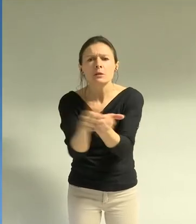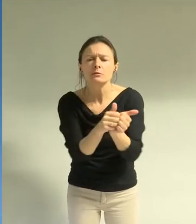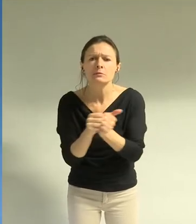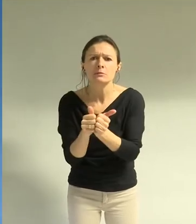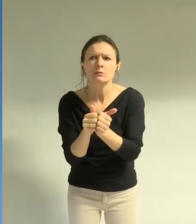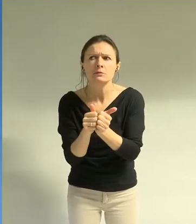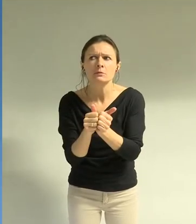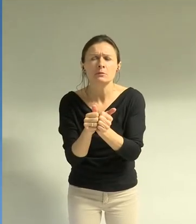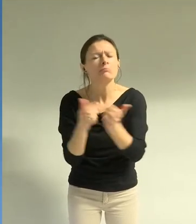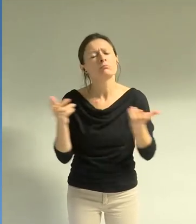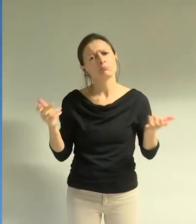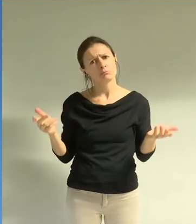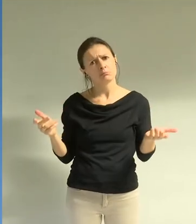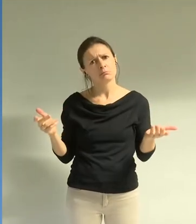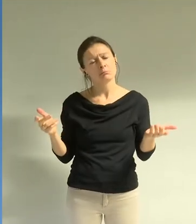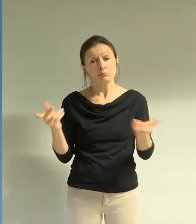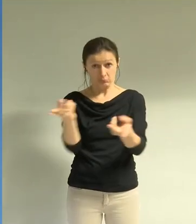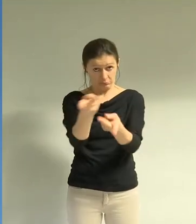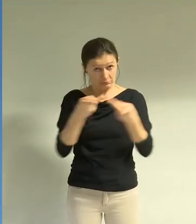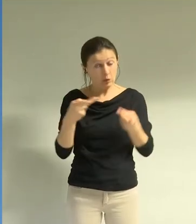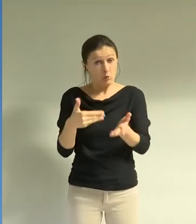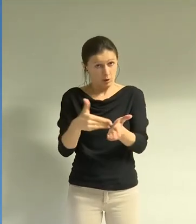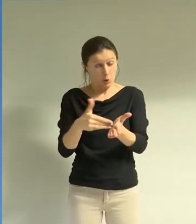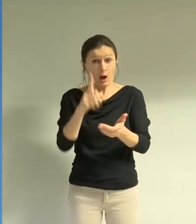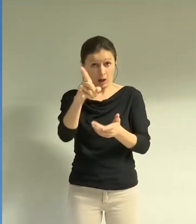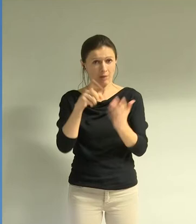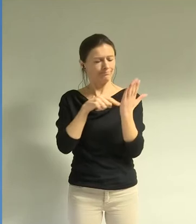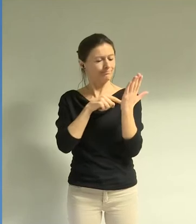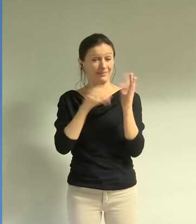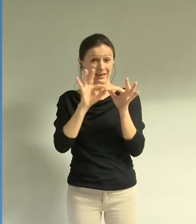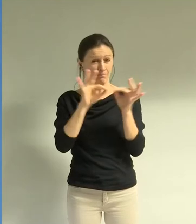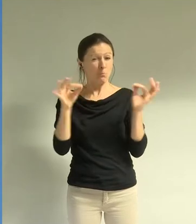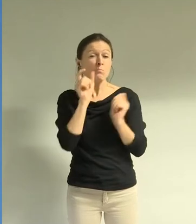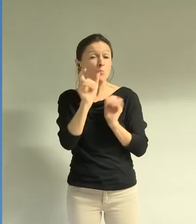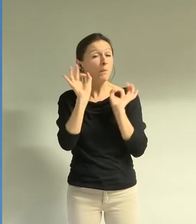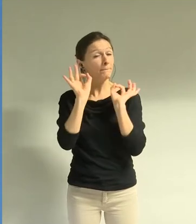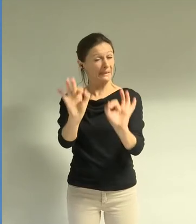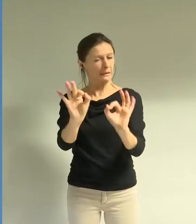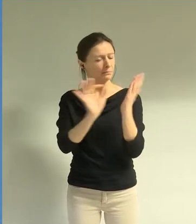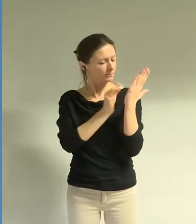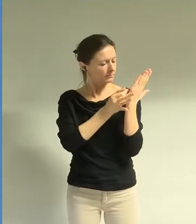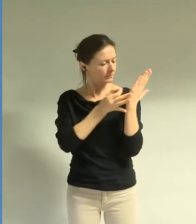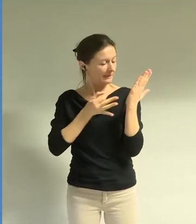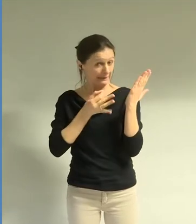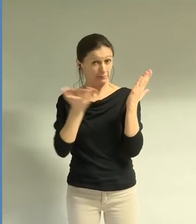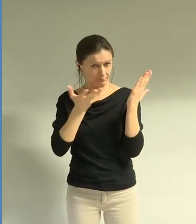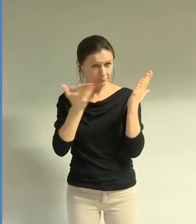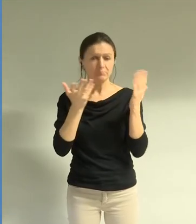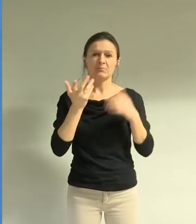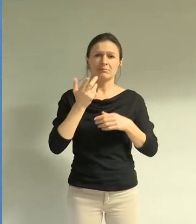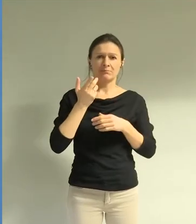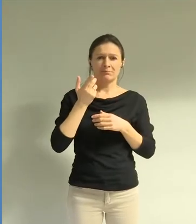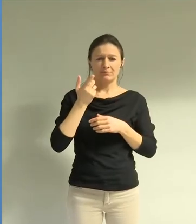transparence vous nous annoncez de la même manière je vous cite toujours au mot près un travail d'identification des